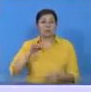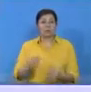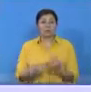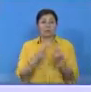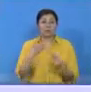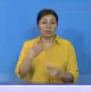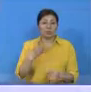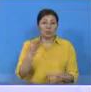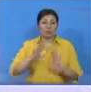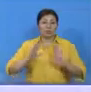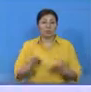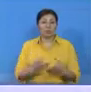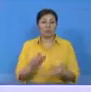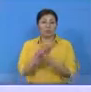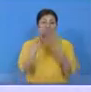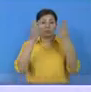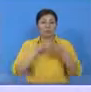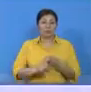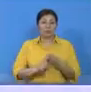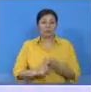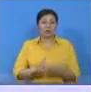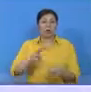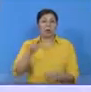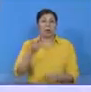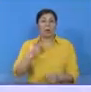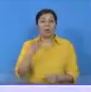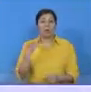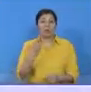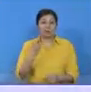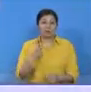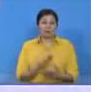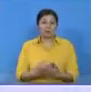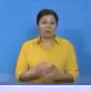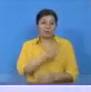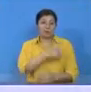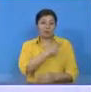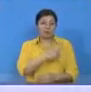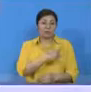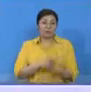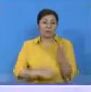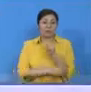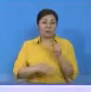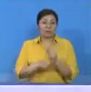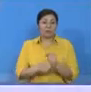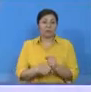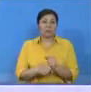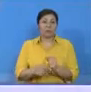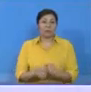случая заражения COVID-19, в мае – 1. Несмотря на позитивную динамику, медики советуют не расслабляться и ревакцинироваться в